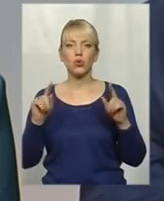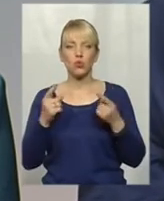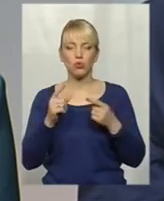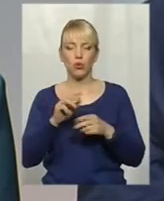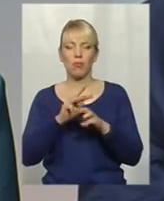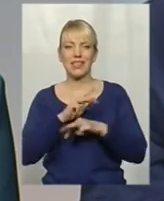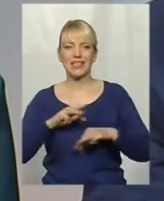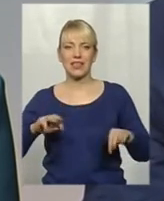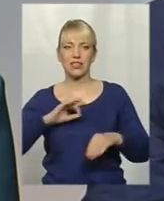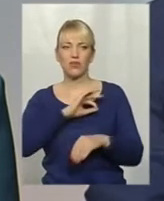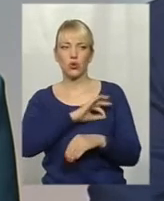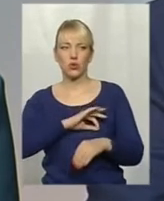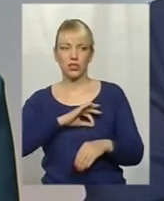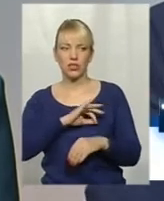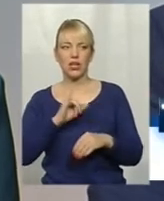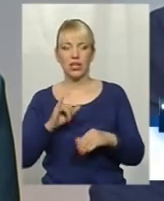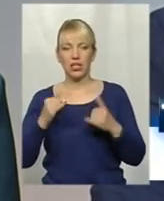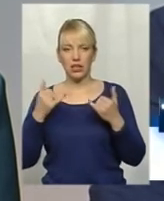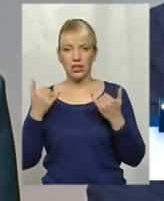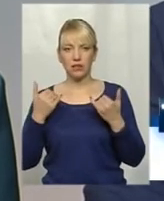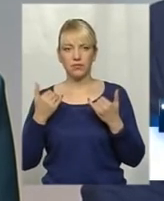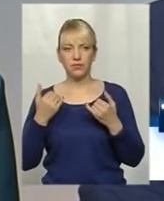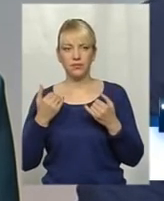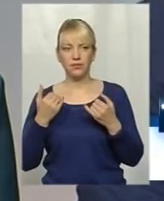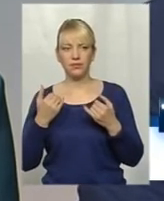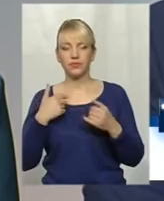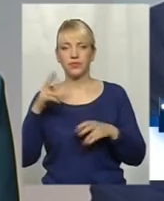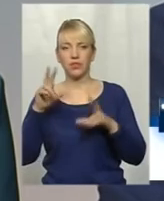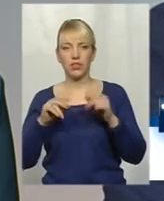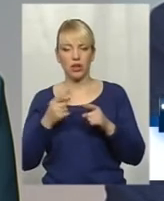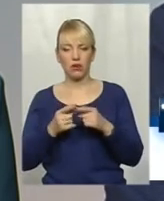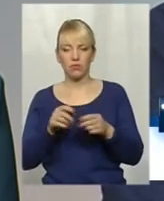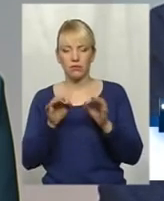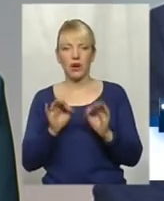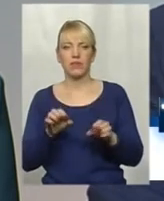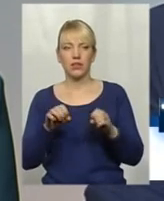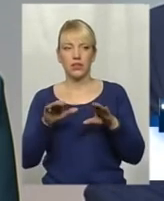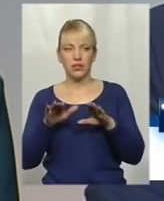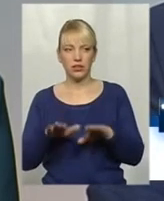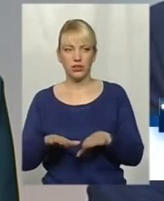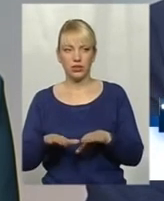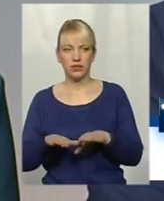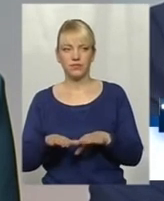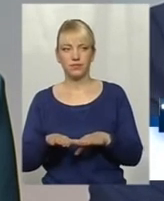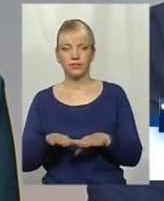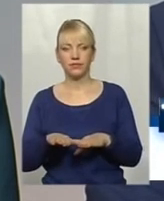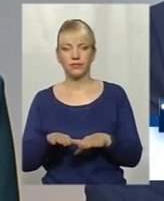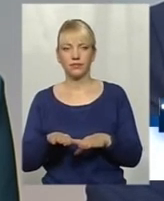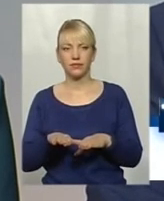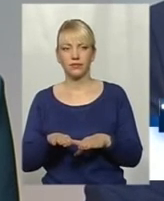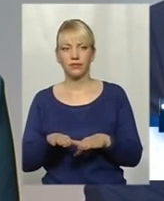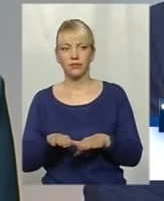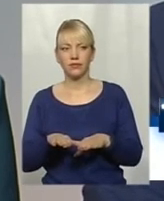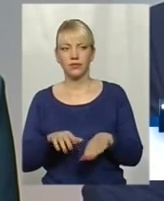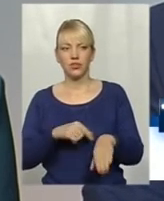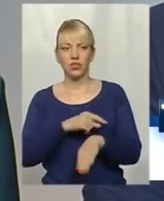юстиції прийнято дійсно в свій час, я вважаю, революційне рішення, і як показує час, на сьогодні було правильним. Думаю, що